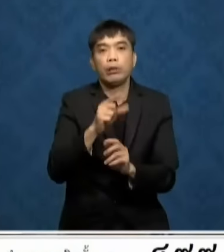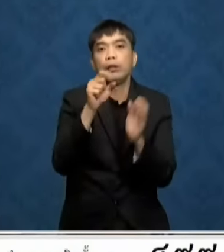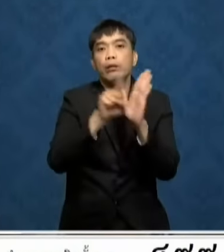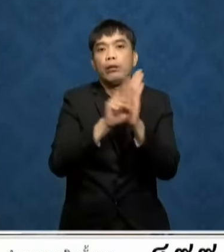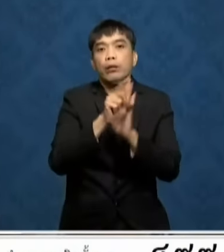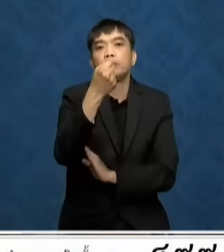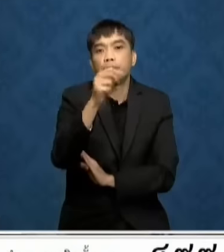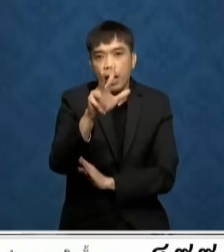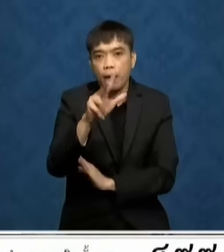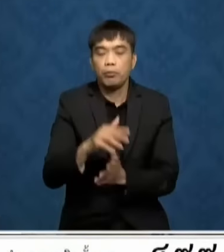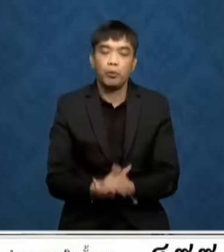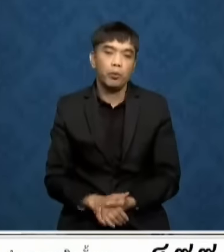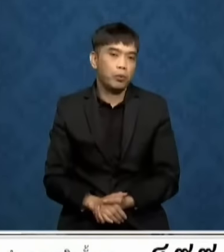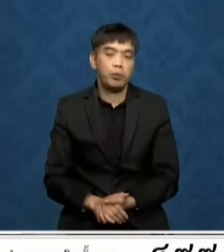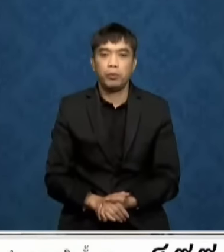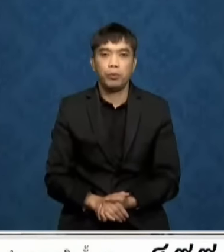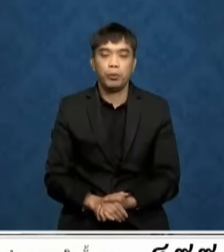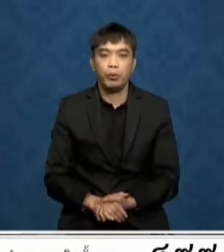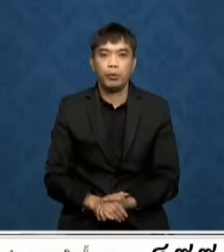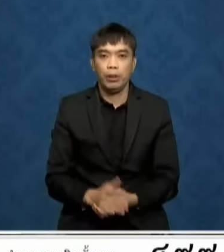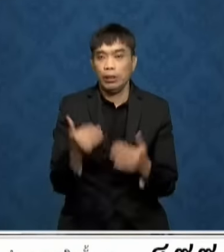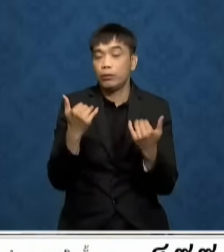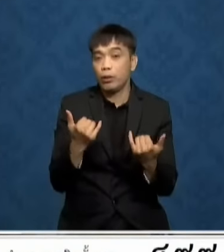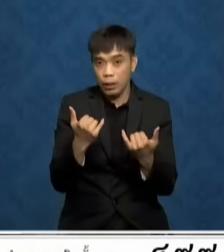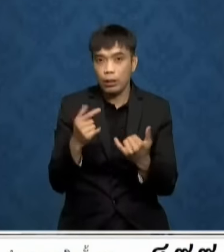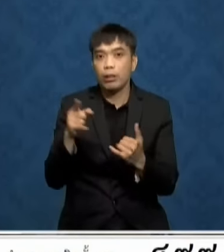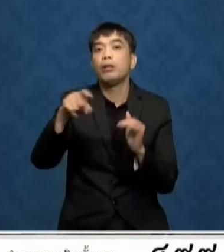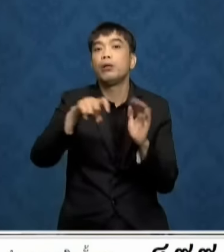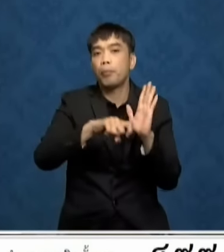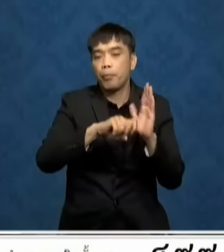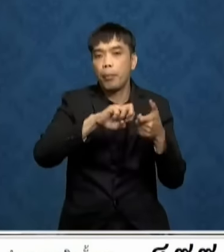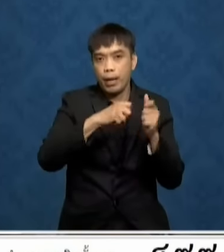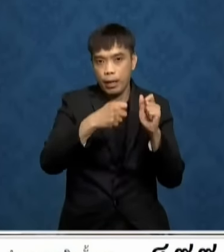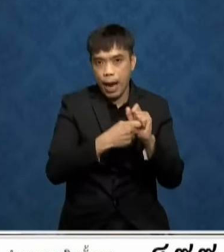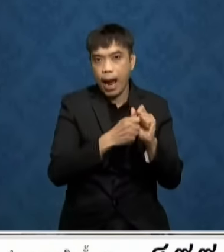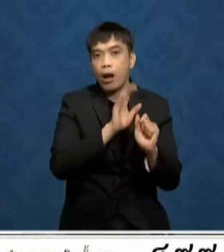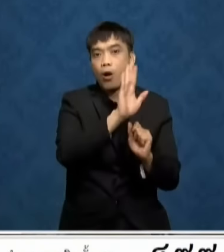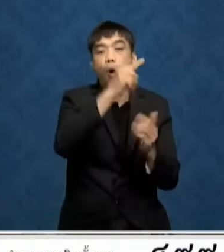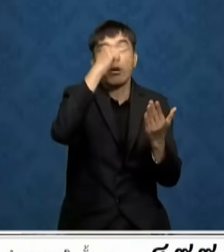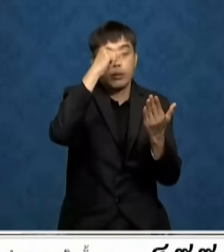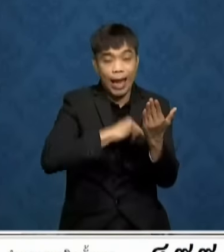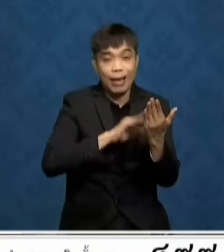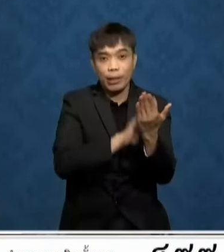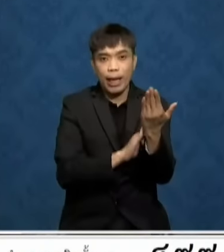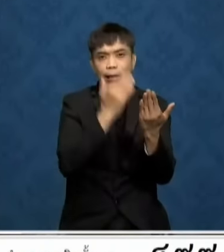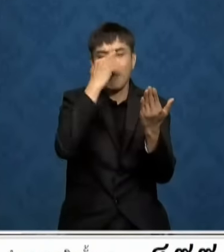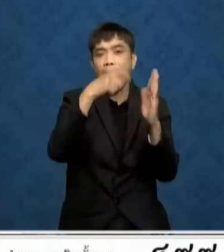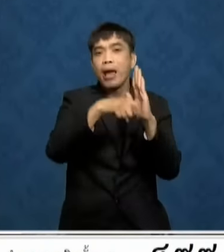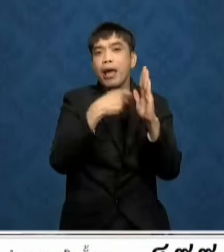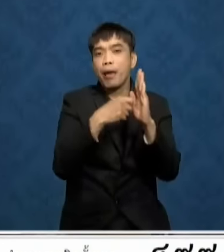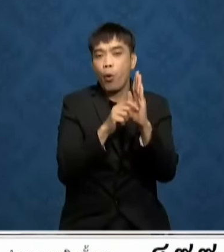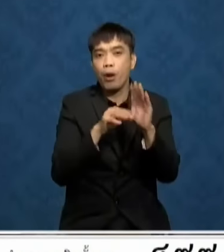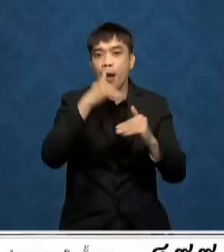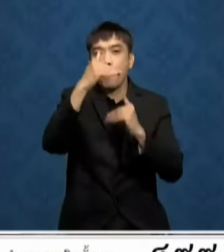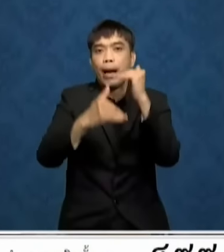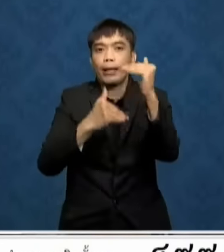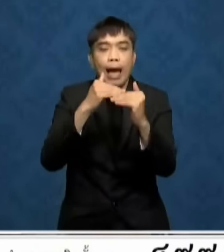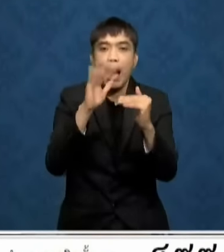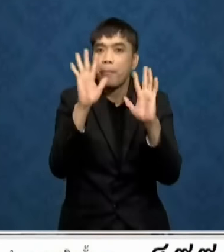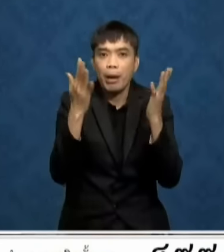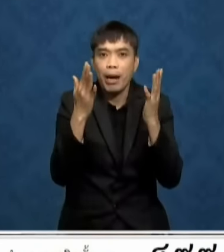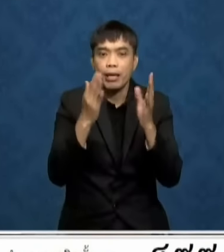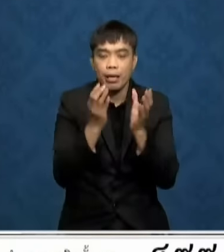ตัวนี่ไม่ใช่หรอครับที่มาของปัญหาการเมืองไทยทำไมการเมืองไทยไม่พัฒนาไปถึงไหนทั้งที่เราเปลี่ยนแปลงการปกครองมาแล้ว